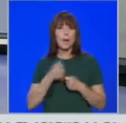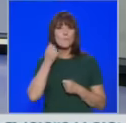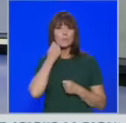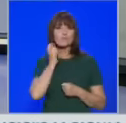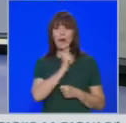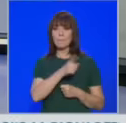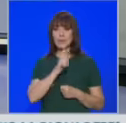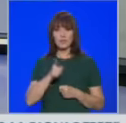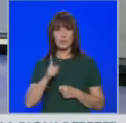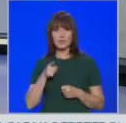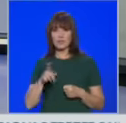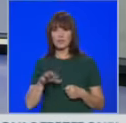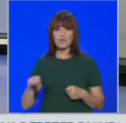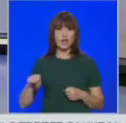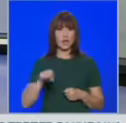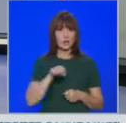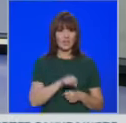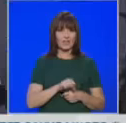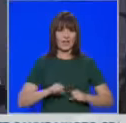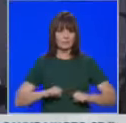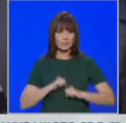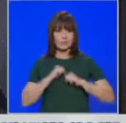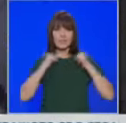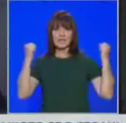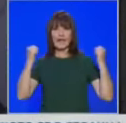че подобен ход ще доведе до ескалация на конфликта.